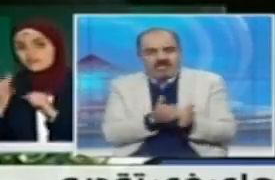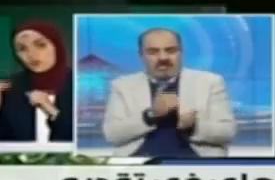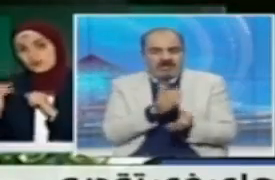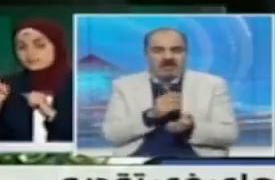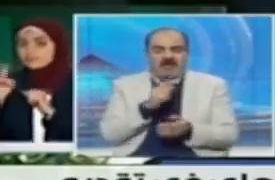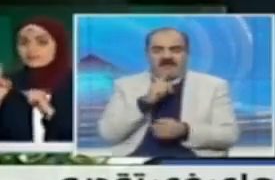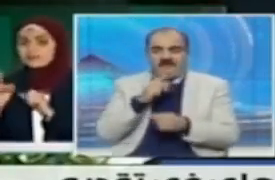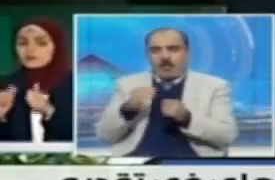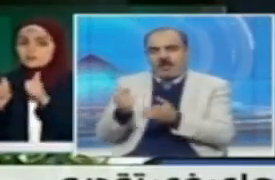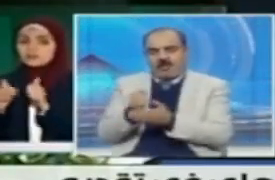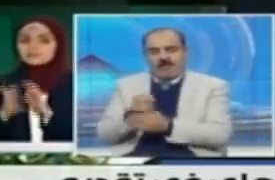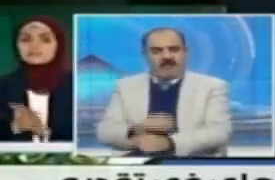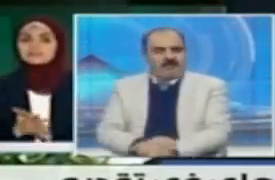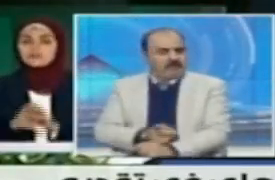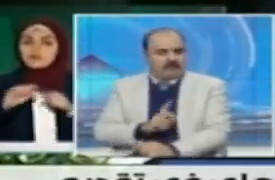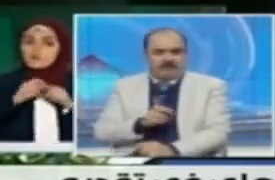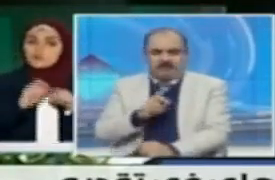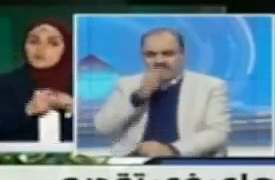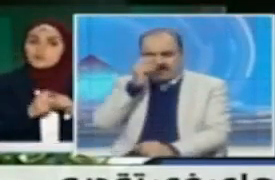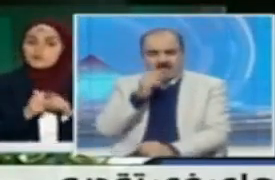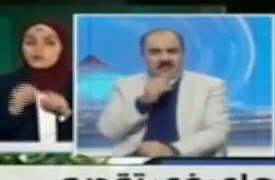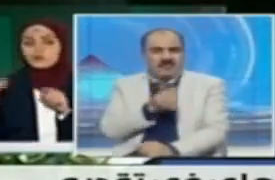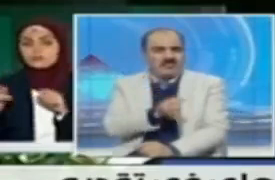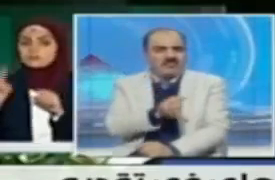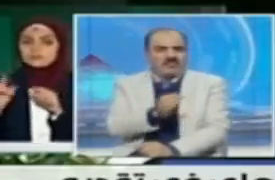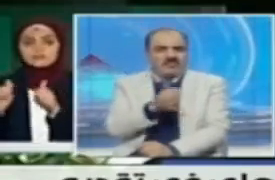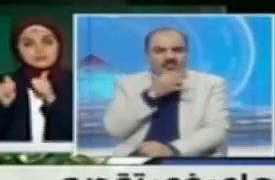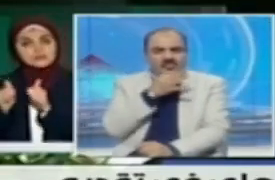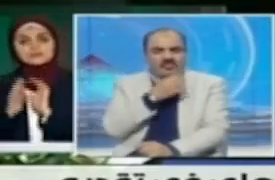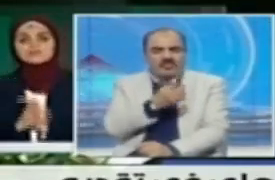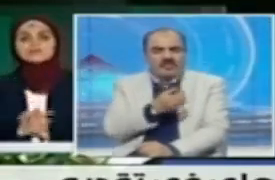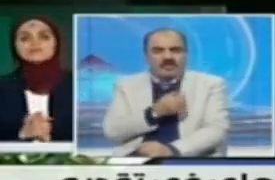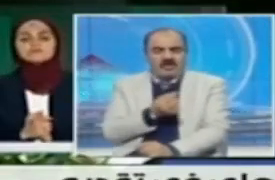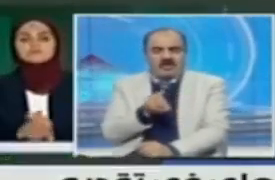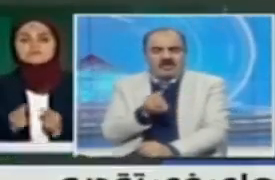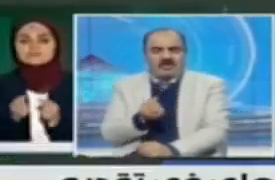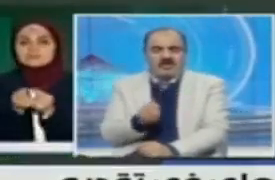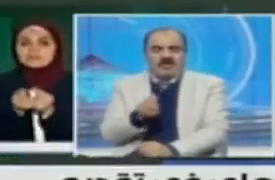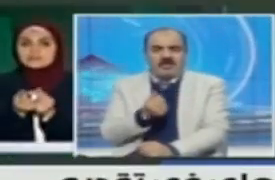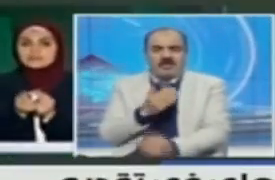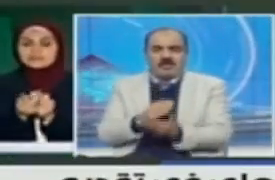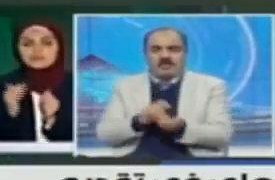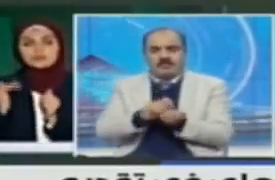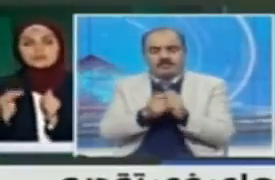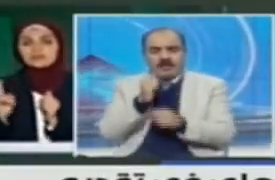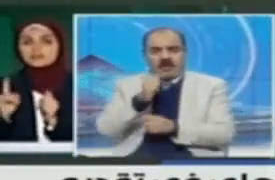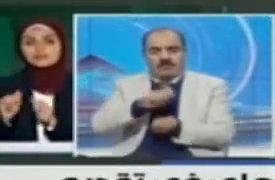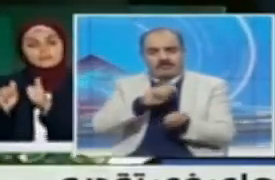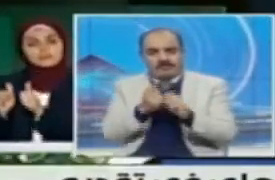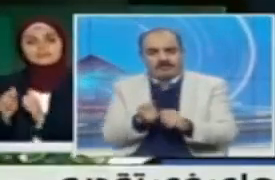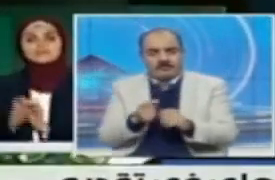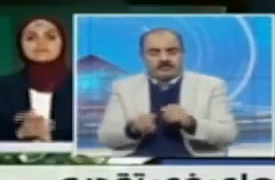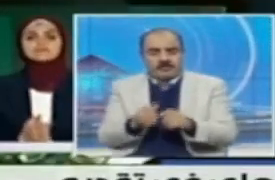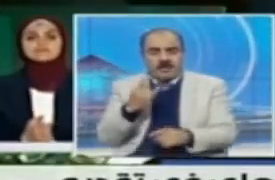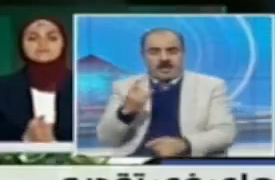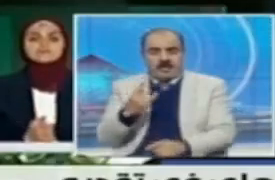فول الصويا اللي بتعمليه، ما تستقلش بشوية التقاوي السلام اللي حول لك الفدان بتاعك من